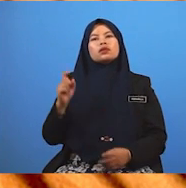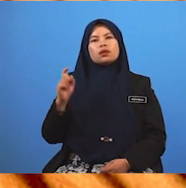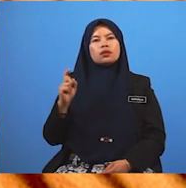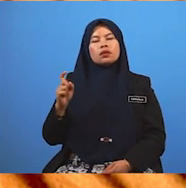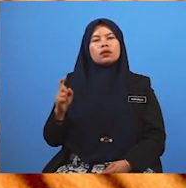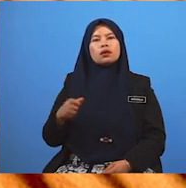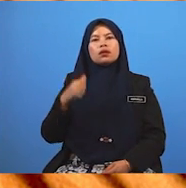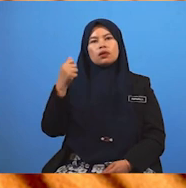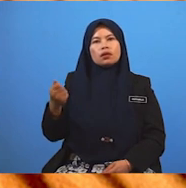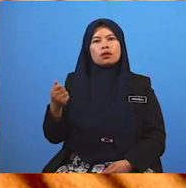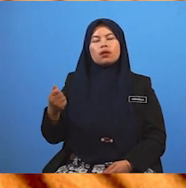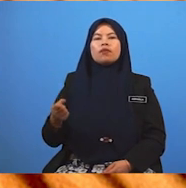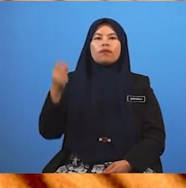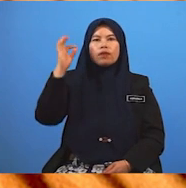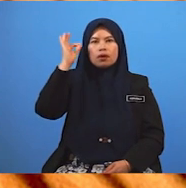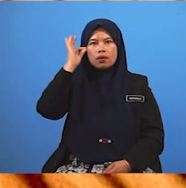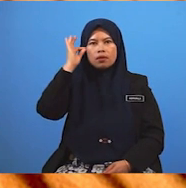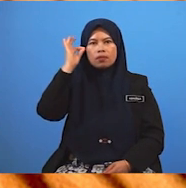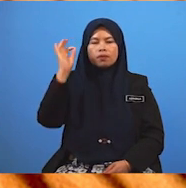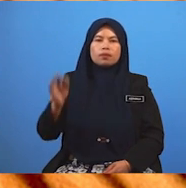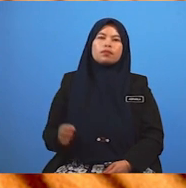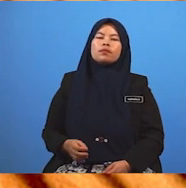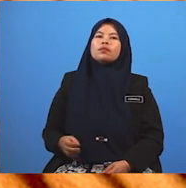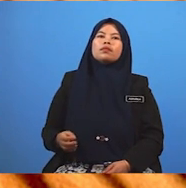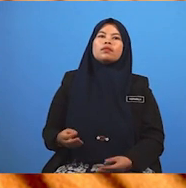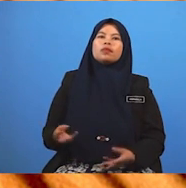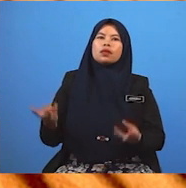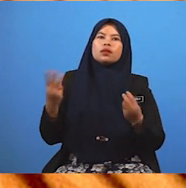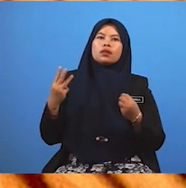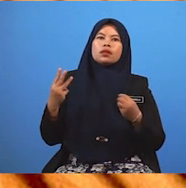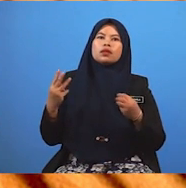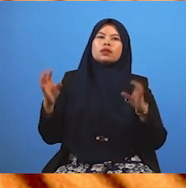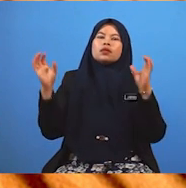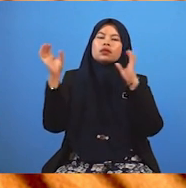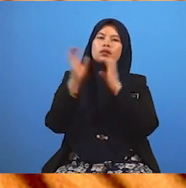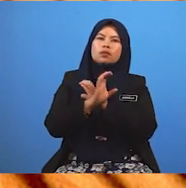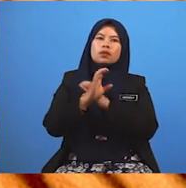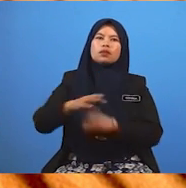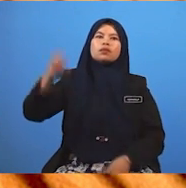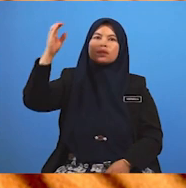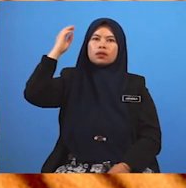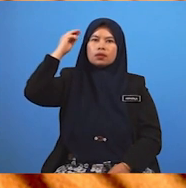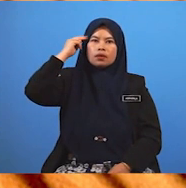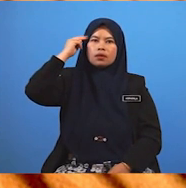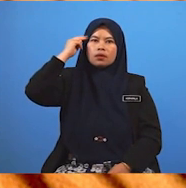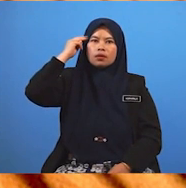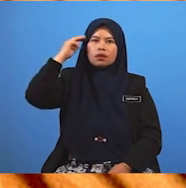ini, mari kita mencabar minda kita dengan menjawab soalan berikut.